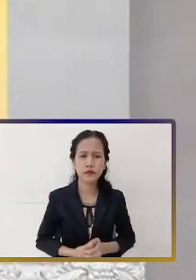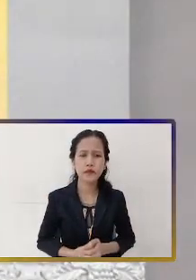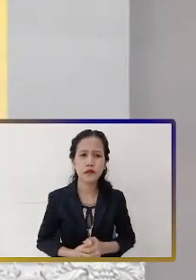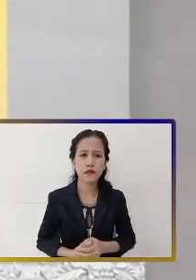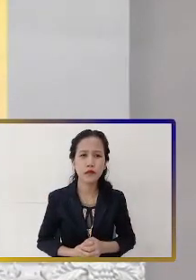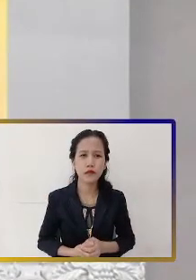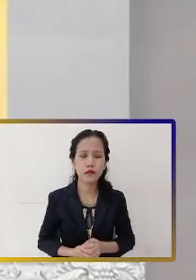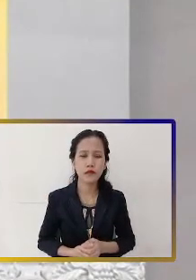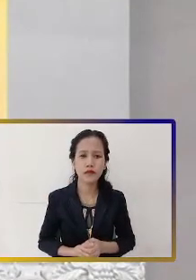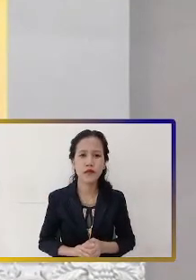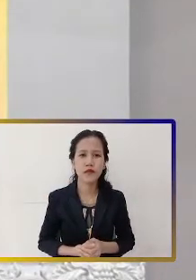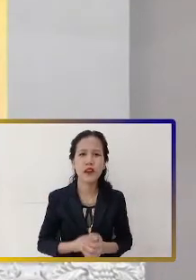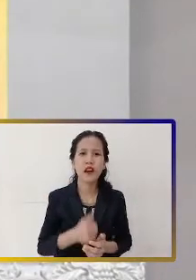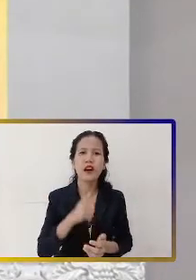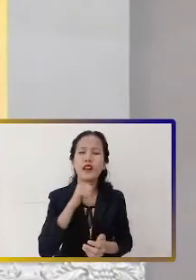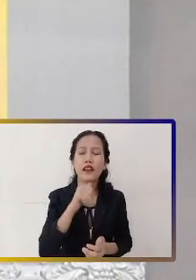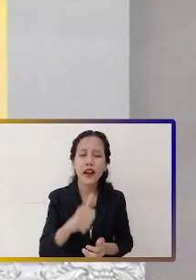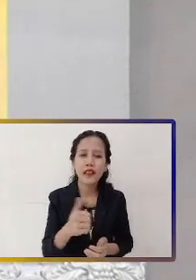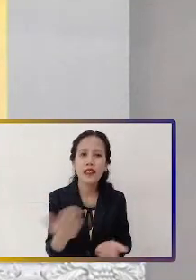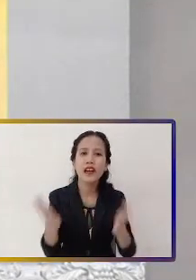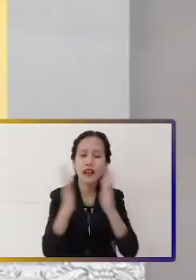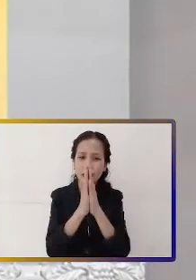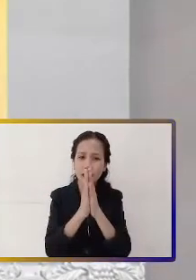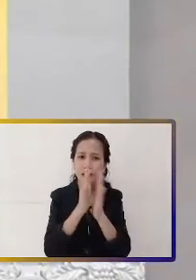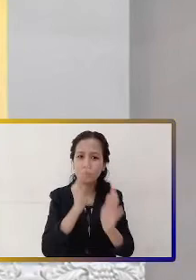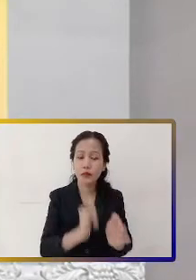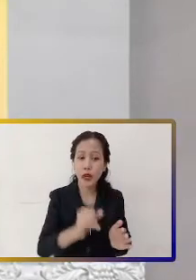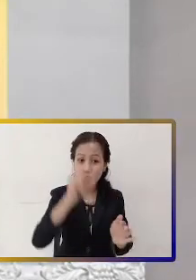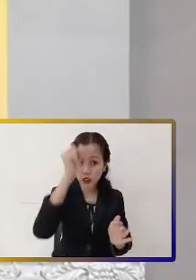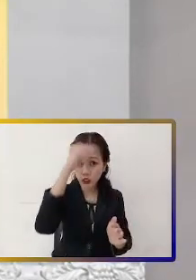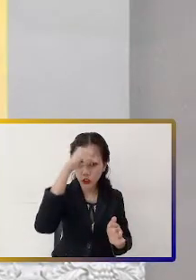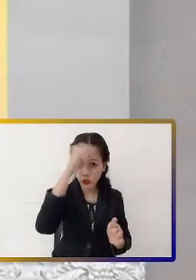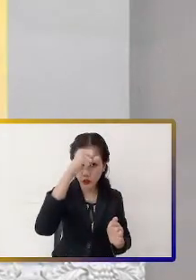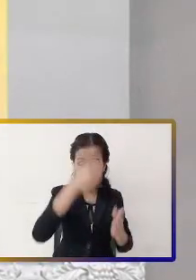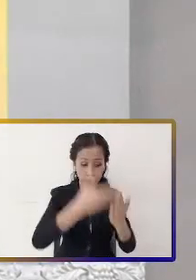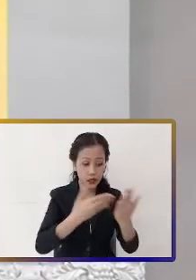Hindi hiningin ni Solomon yung madalas nating hingin.